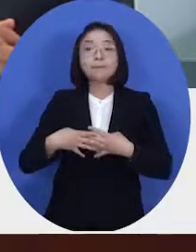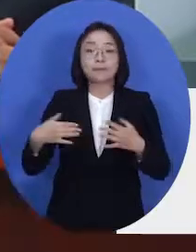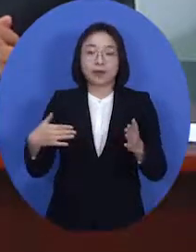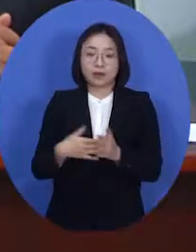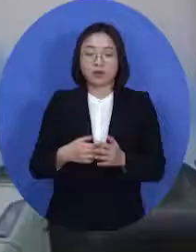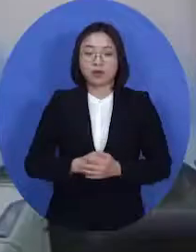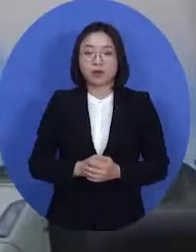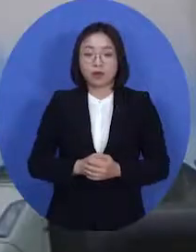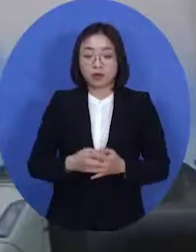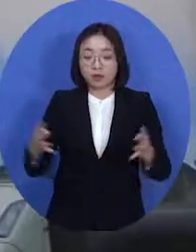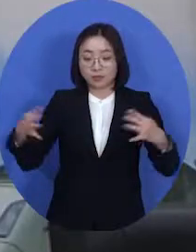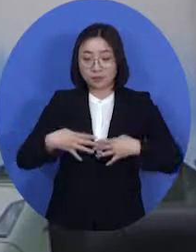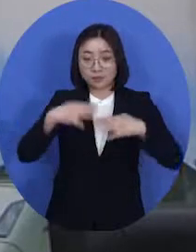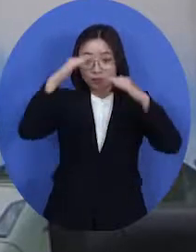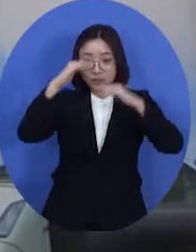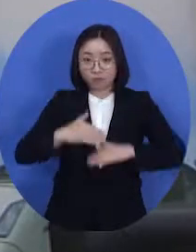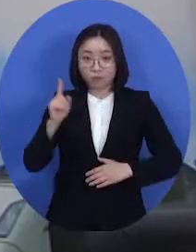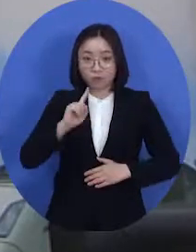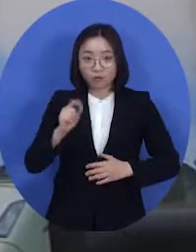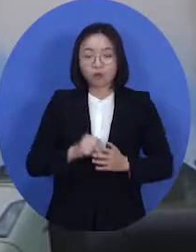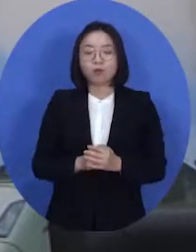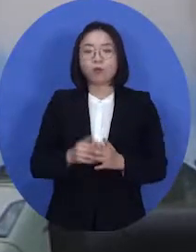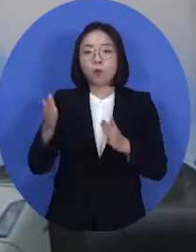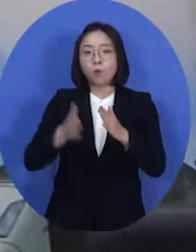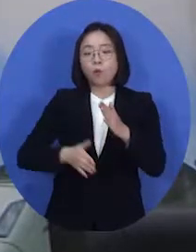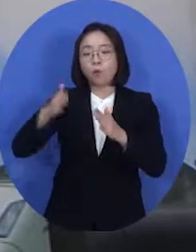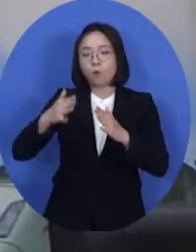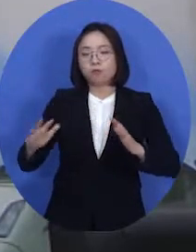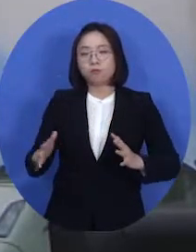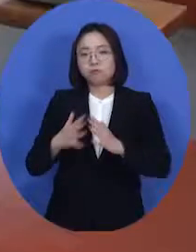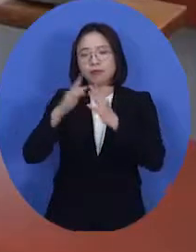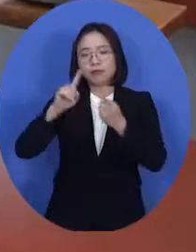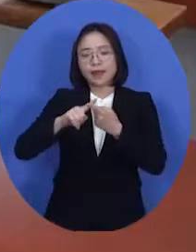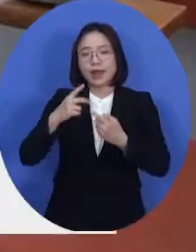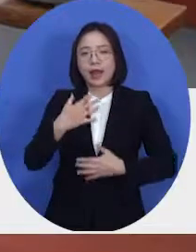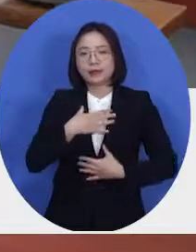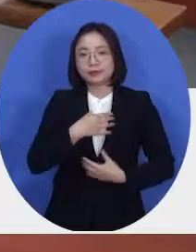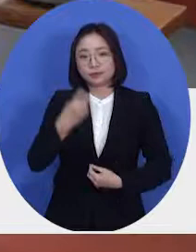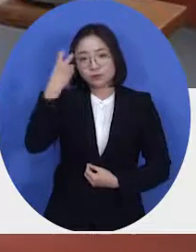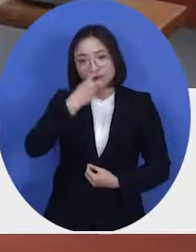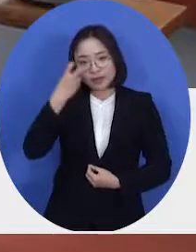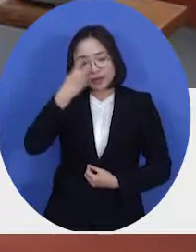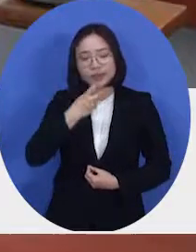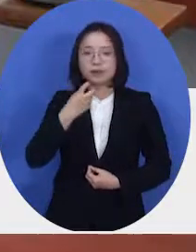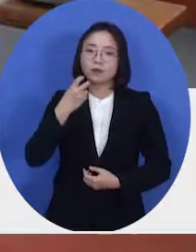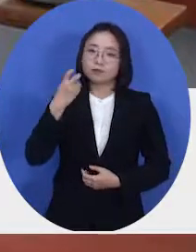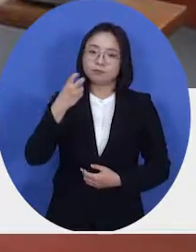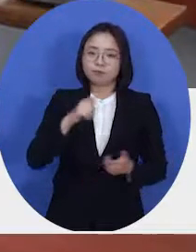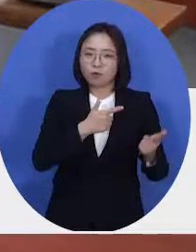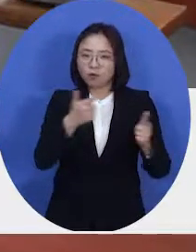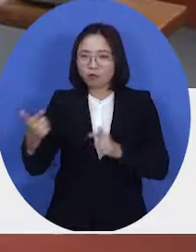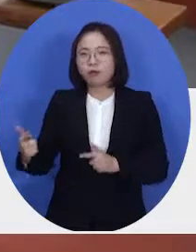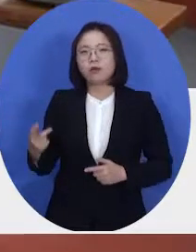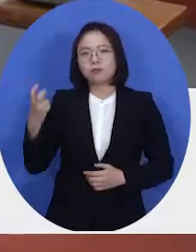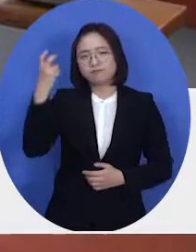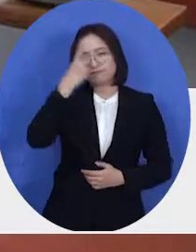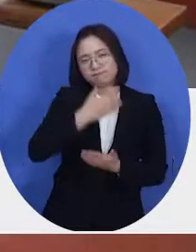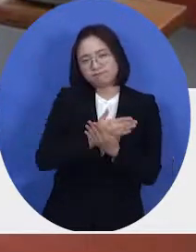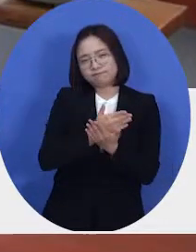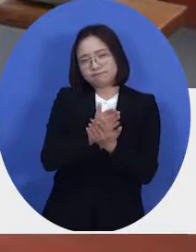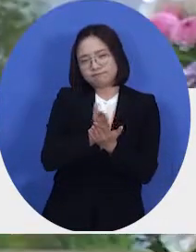업무협약을 체결했습니다 이번 협약의 주요 내용은 공공 건설 공사에 대한 안전관리 품질관리